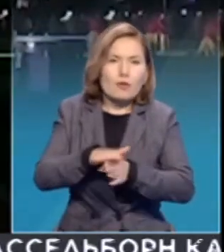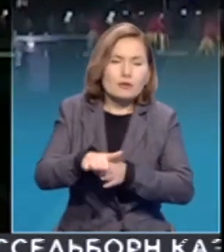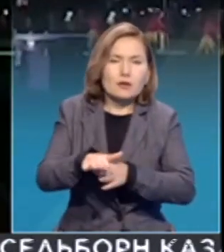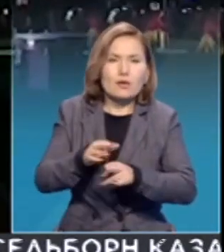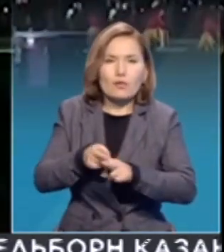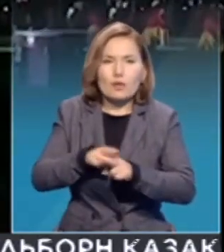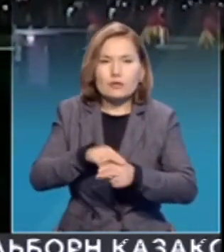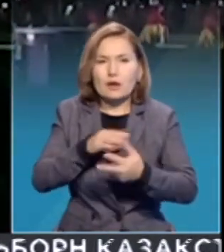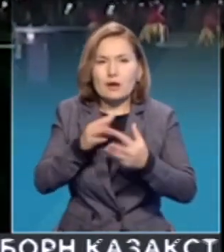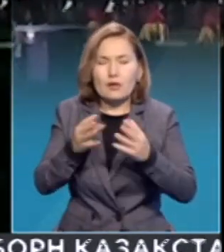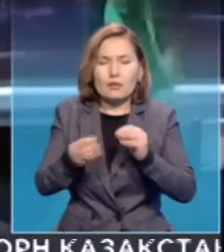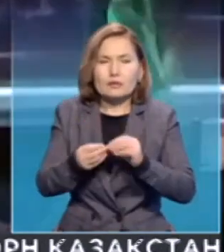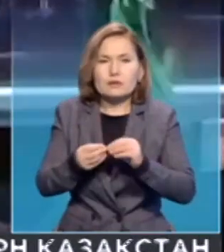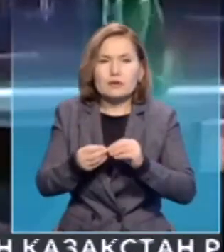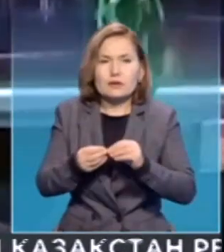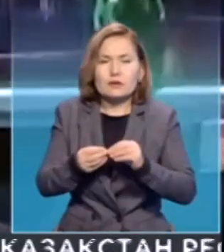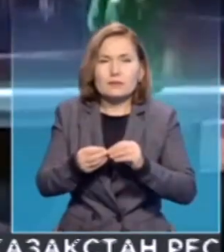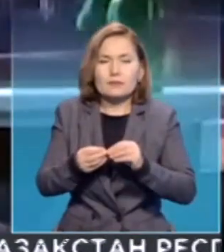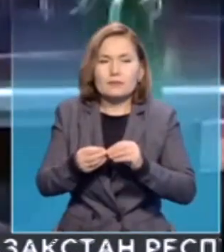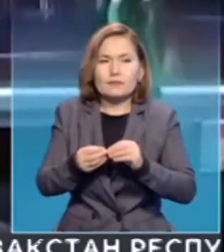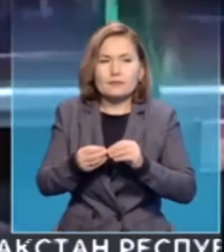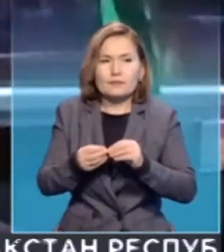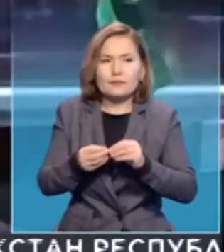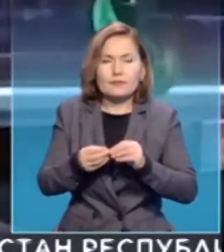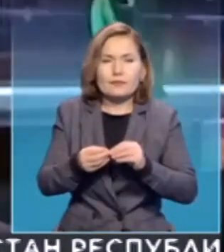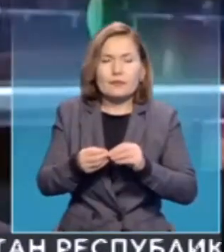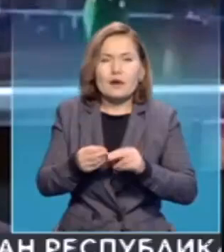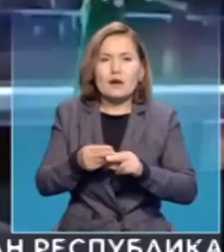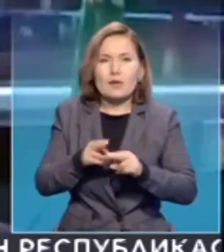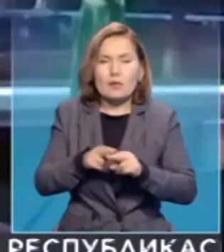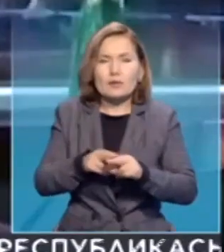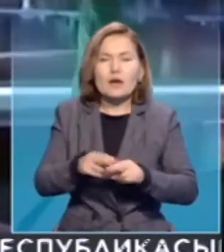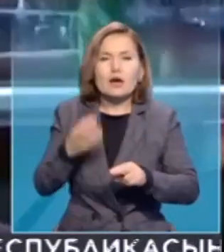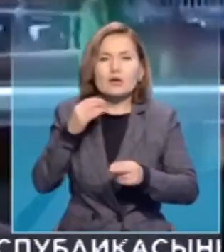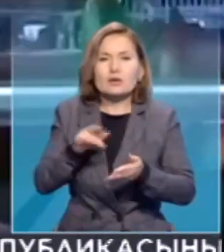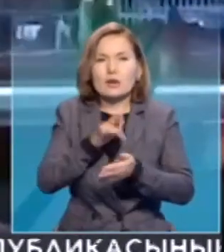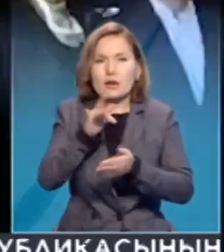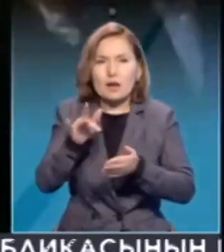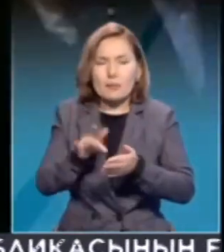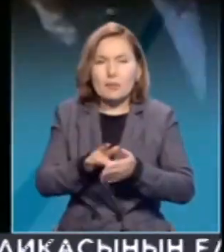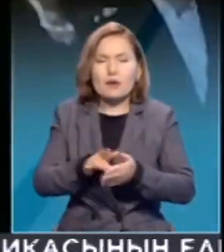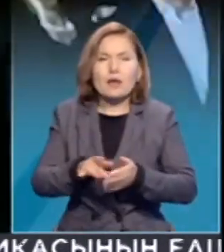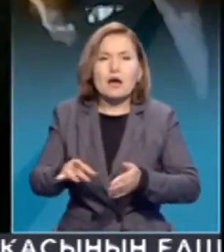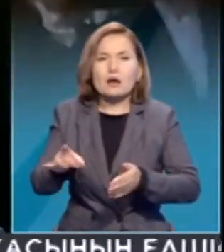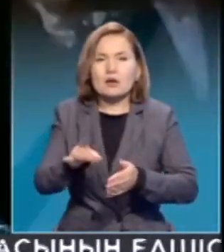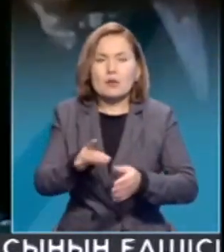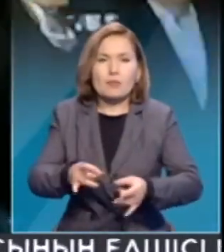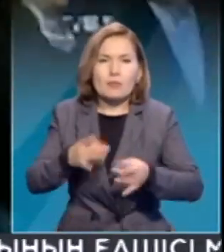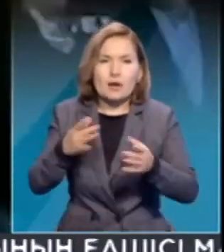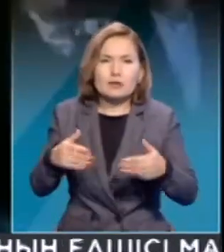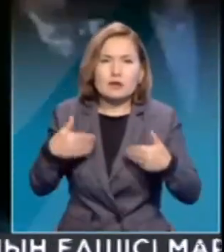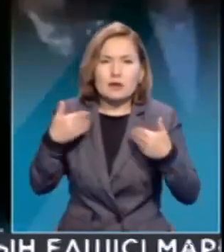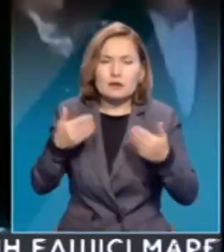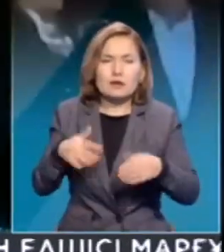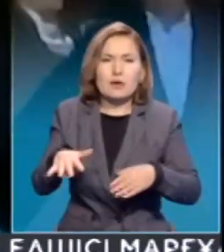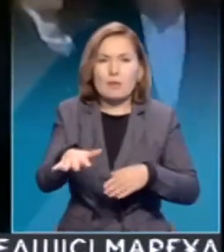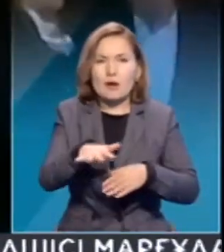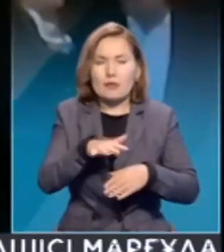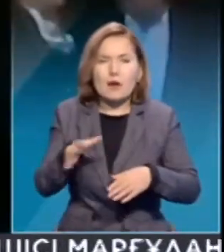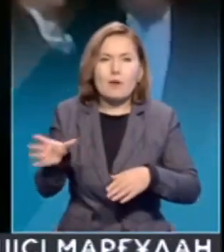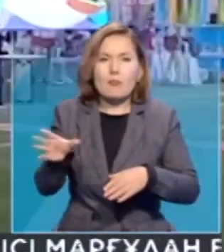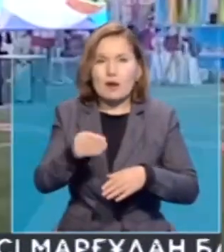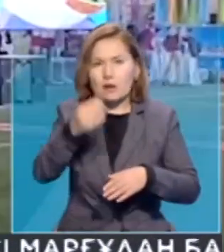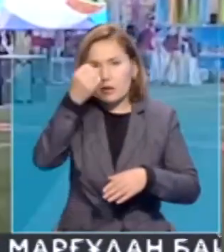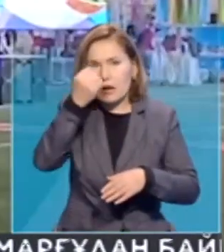айтамыз. Осы ретте Сыр жұртшылығына арнап республика халқын алдағы республикалық күні мерекесімен шын жүректен құттықтаймыз. Барлығына